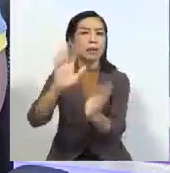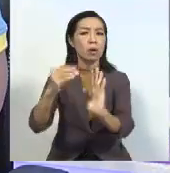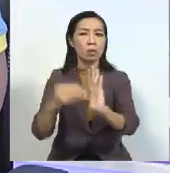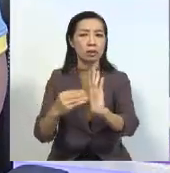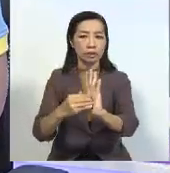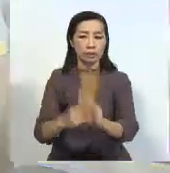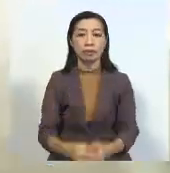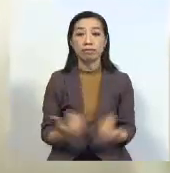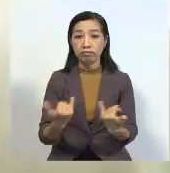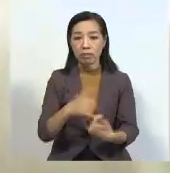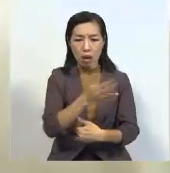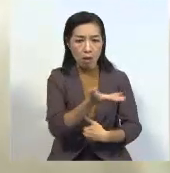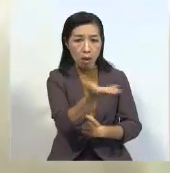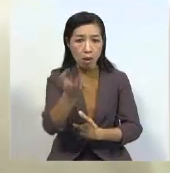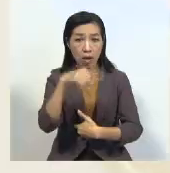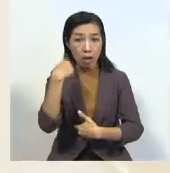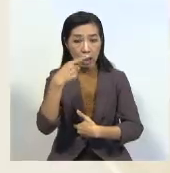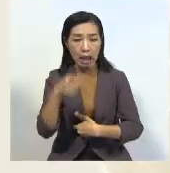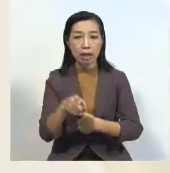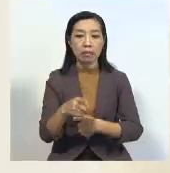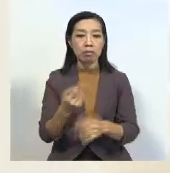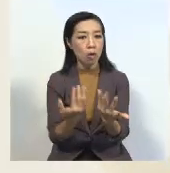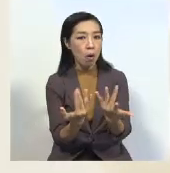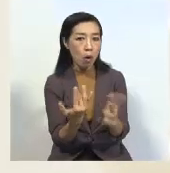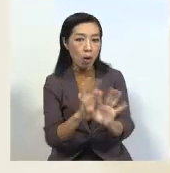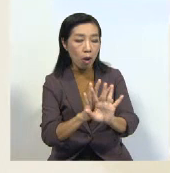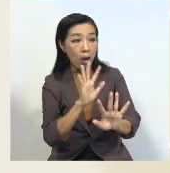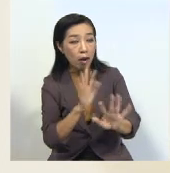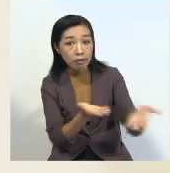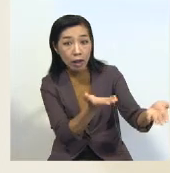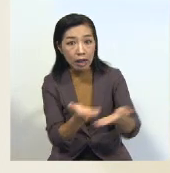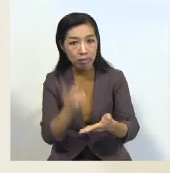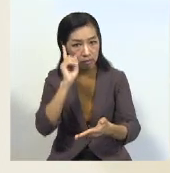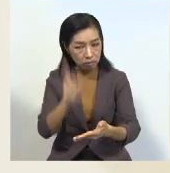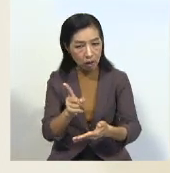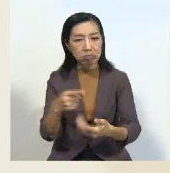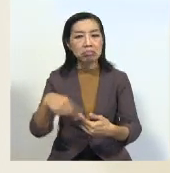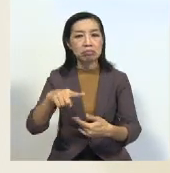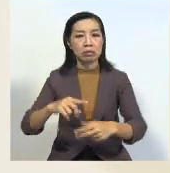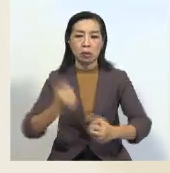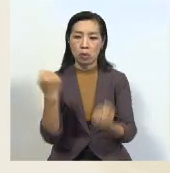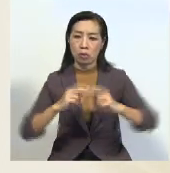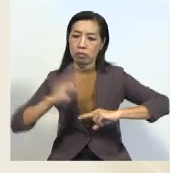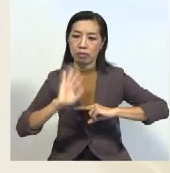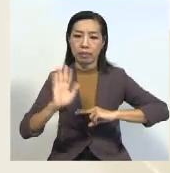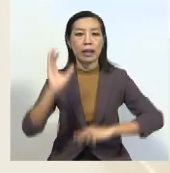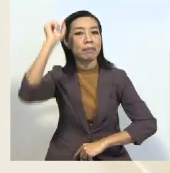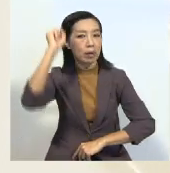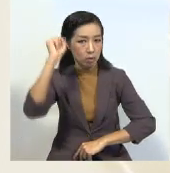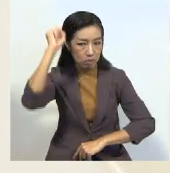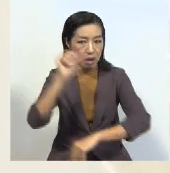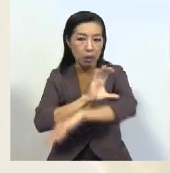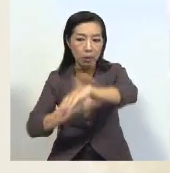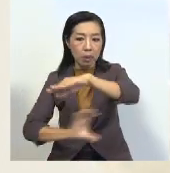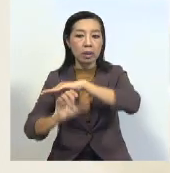โดยทางเจ้าหน้าที่ก็ขอความร่วมมือให้ผู้ที่จะมารอรับเสด็จนะคะให้เดินทางมาด้วยระบบขนส่งสาธารณะเพื่อความสะดวกใน